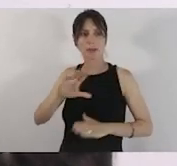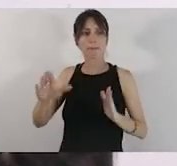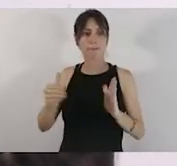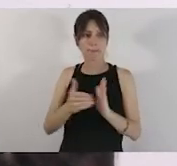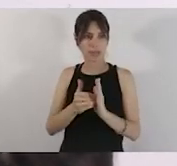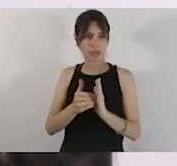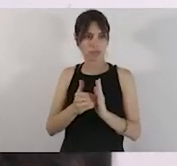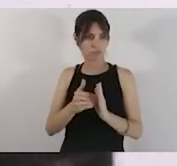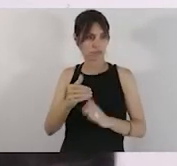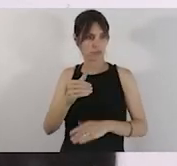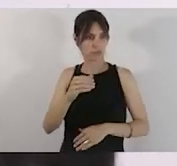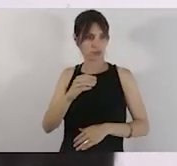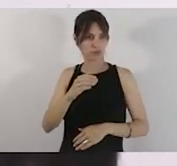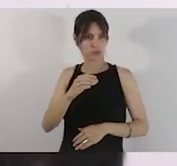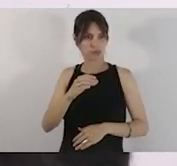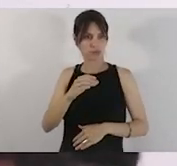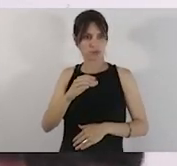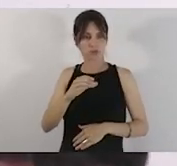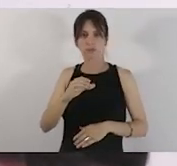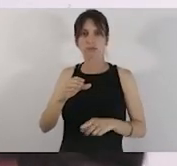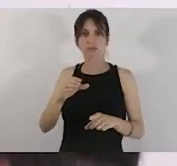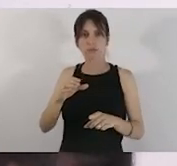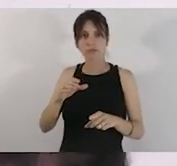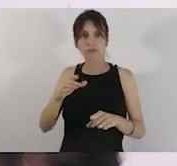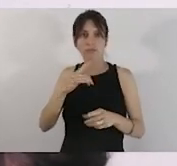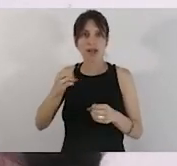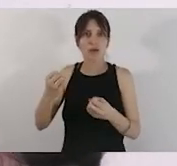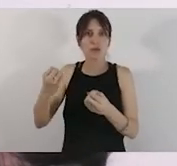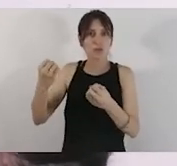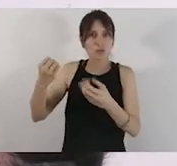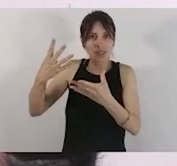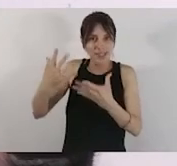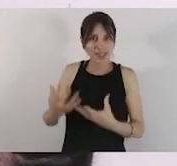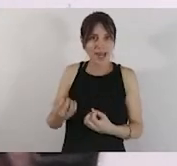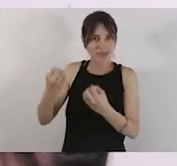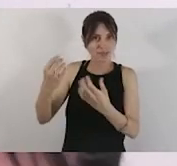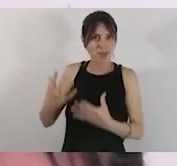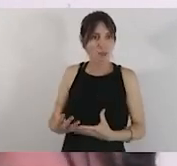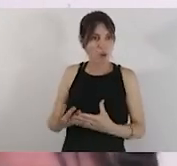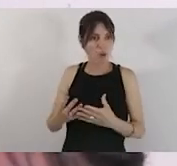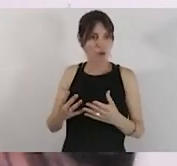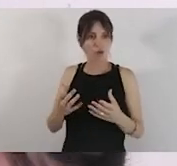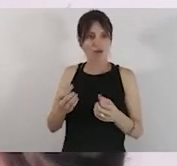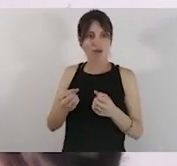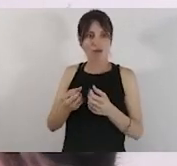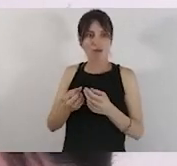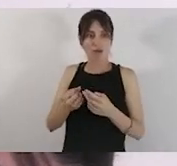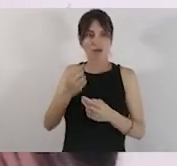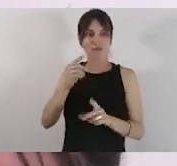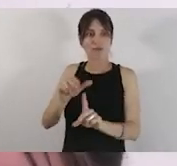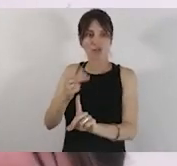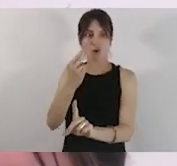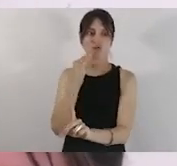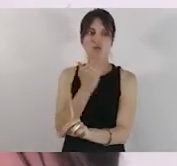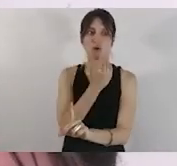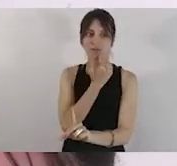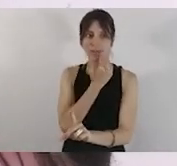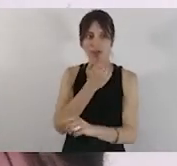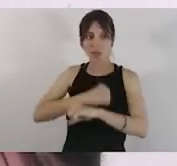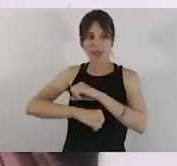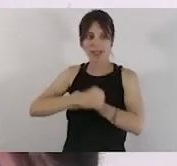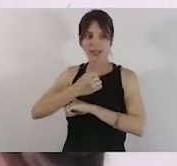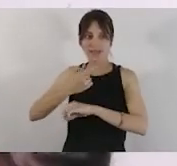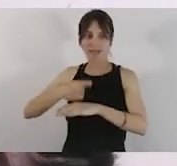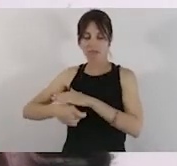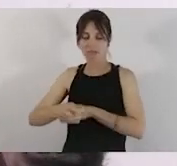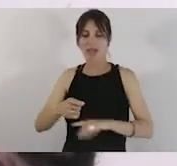pour l'organisation du 45e Grand Prix cyclisme de la Marseillaise qui a eu lieu en janvier, 40 000 pour une action